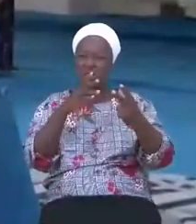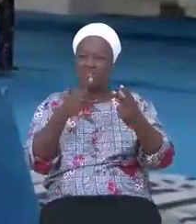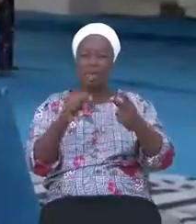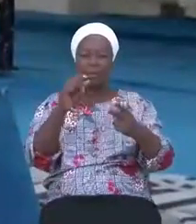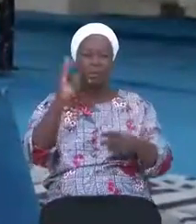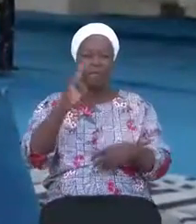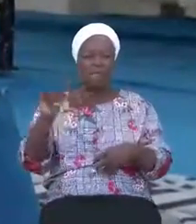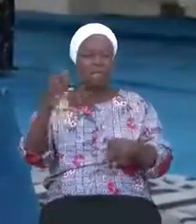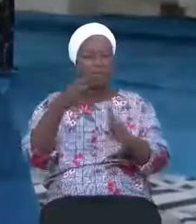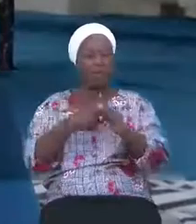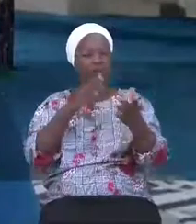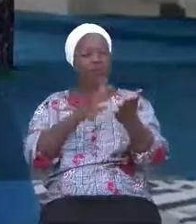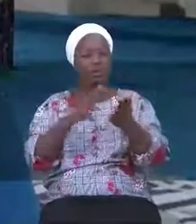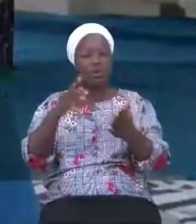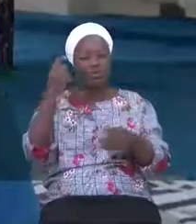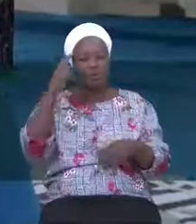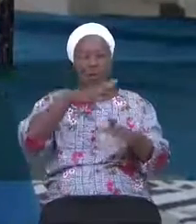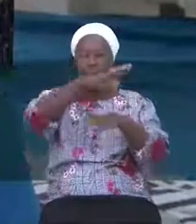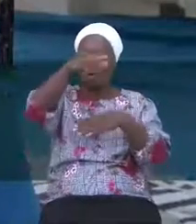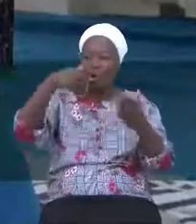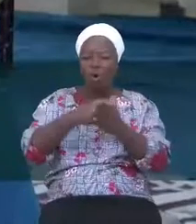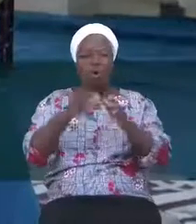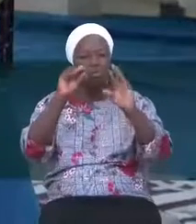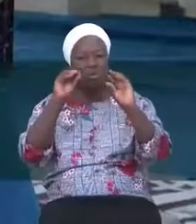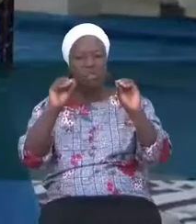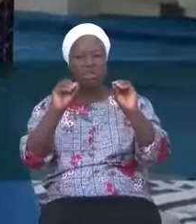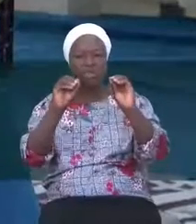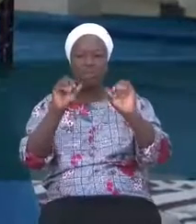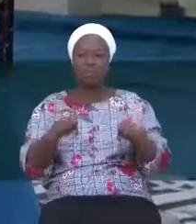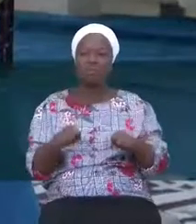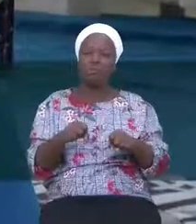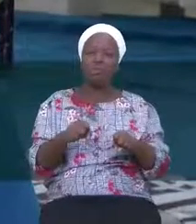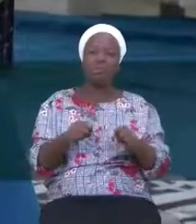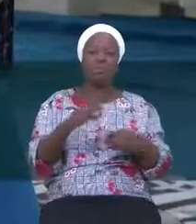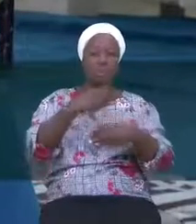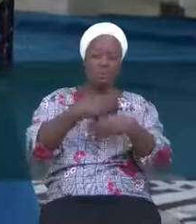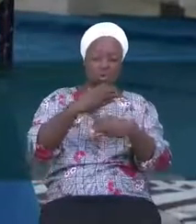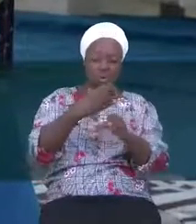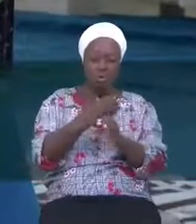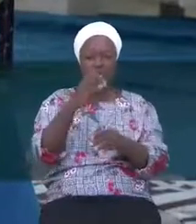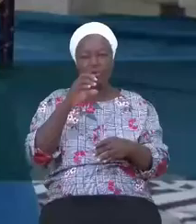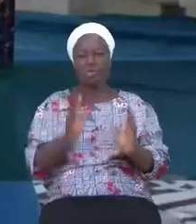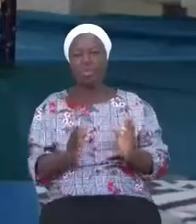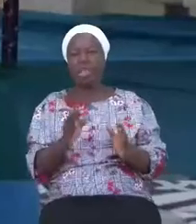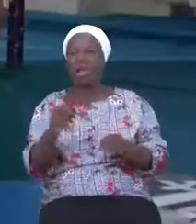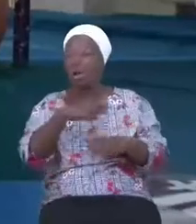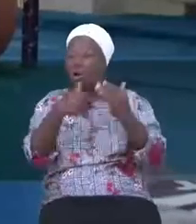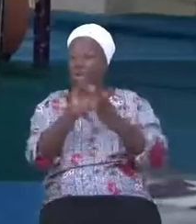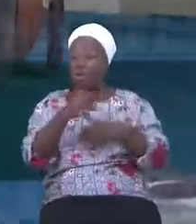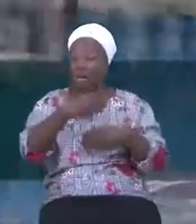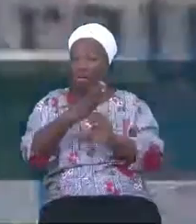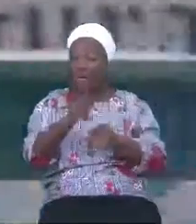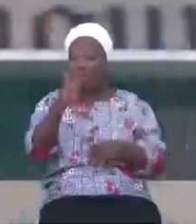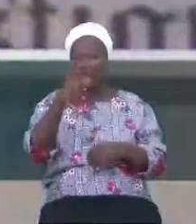pour toutes les créatures enseignables. Créatures, tous ceux qui sont créés par